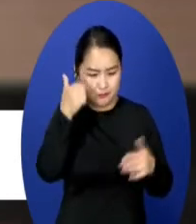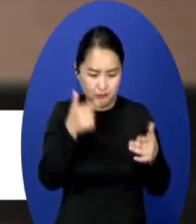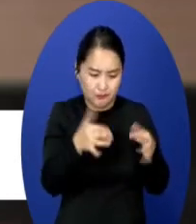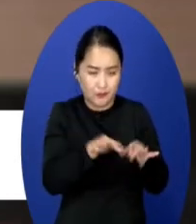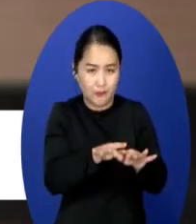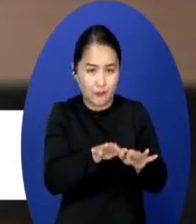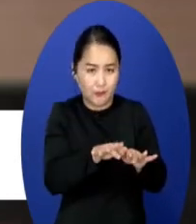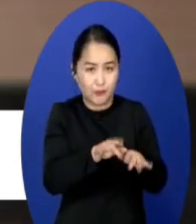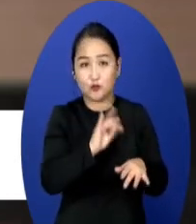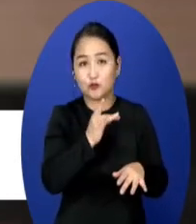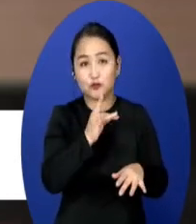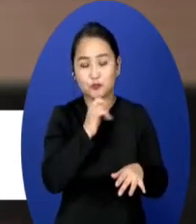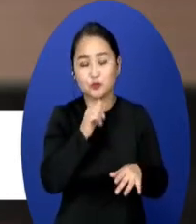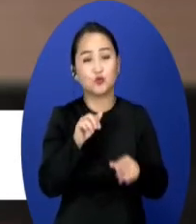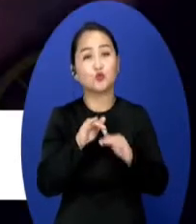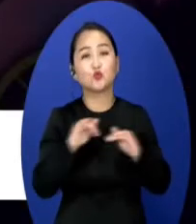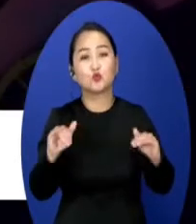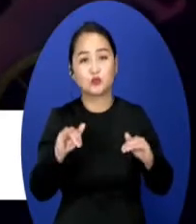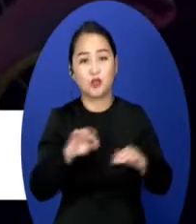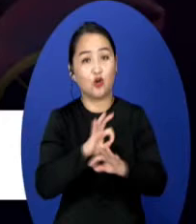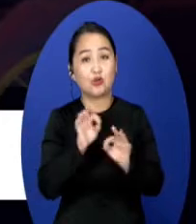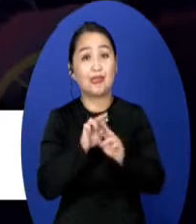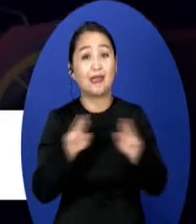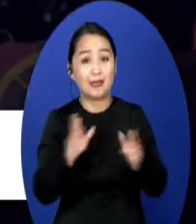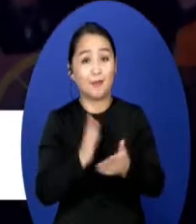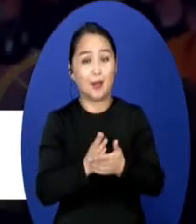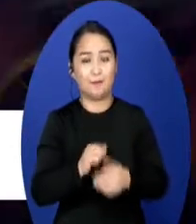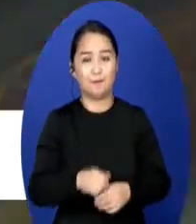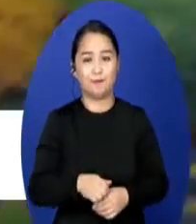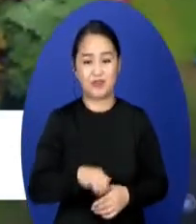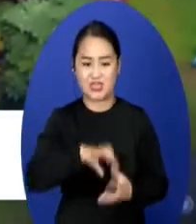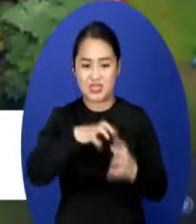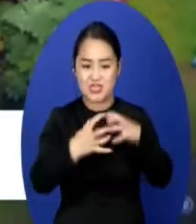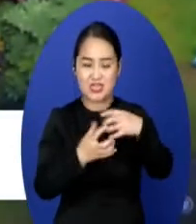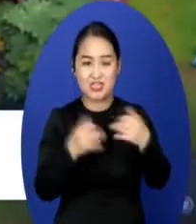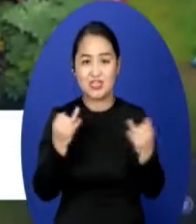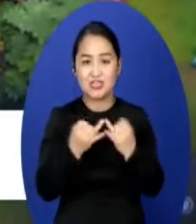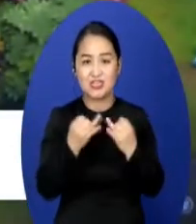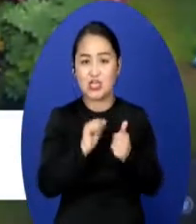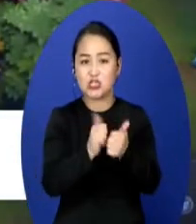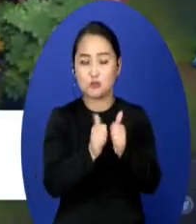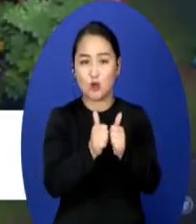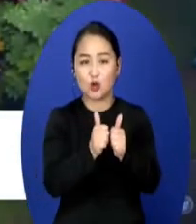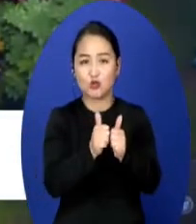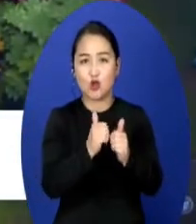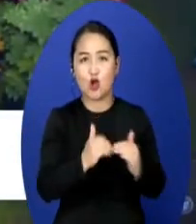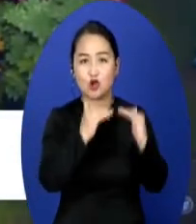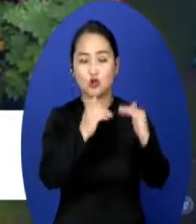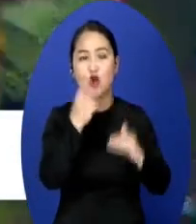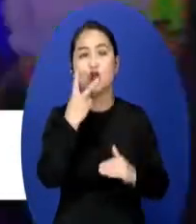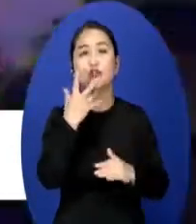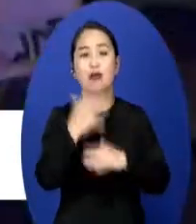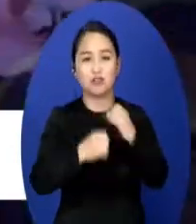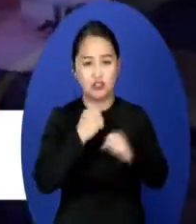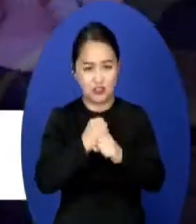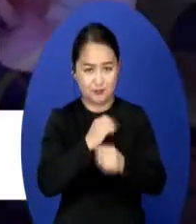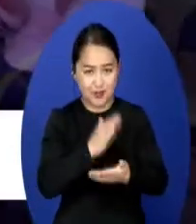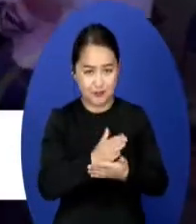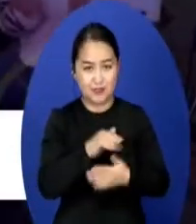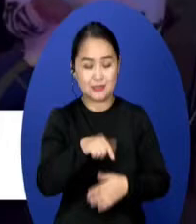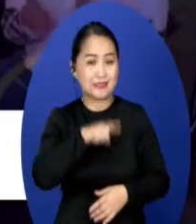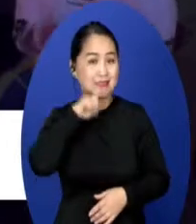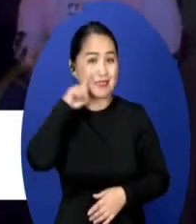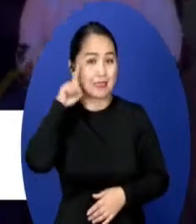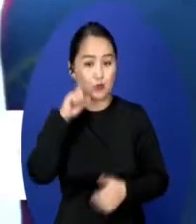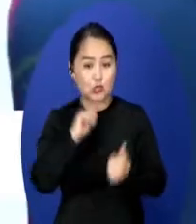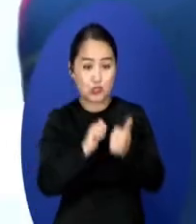бол шал ондоо тустай зүйлээтэй л та. Дэлхийд цахим спорт хөгжөөд 25 жил болжээ. Залуу спортын тоонд тооцогдох энэ